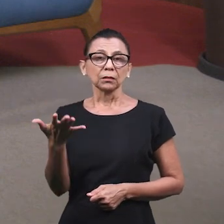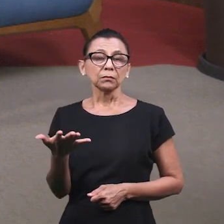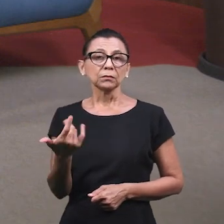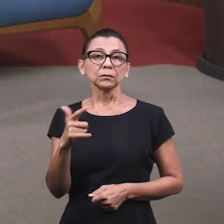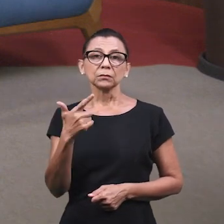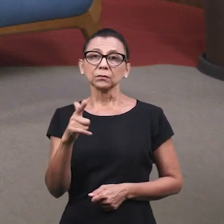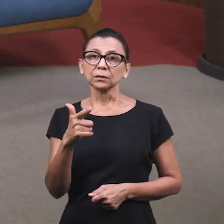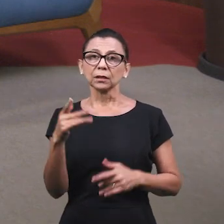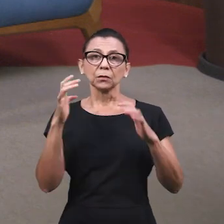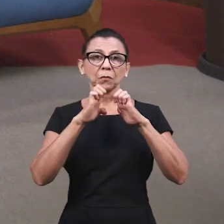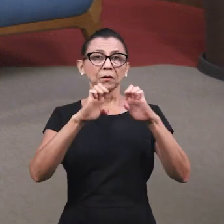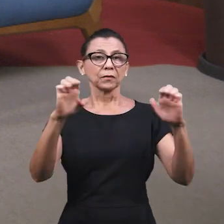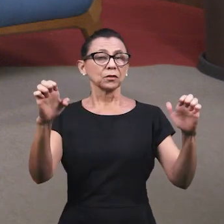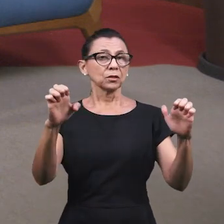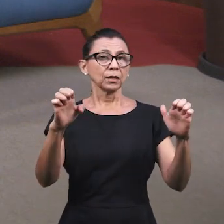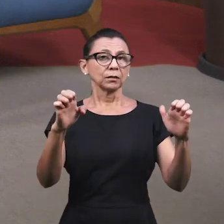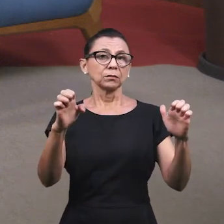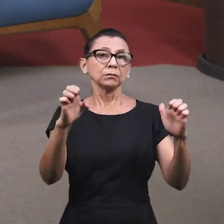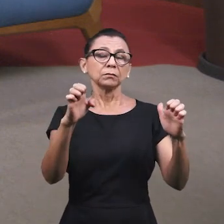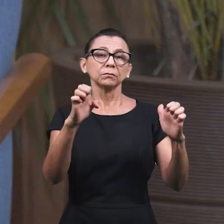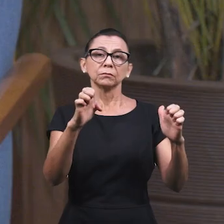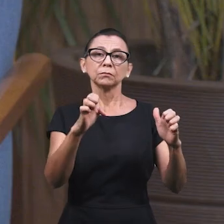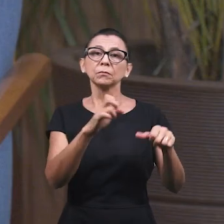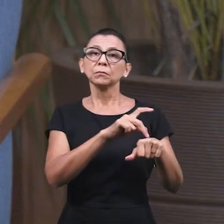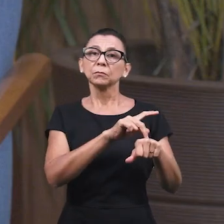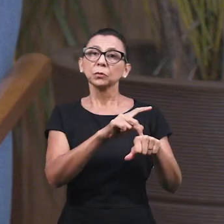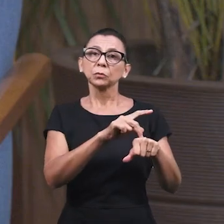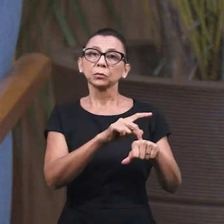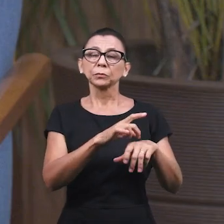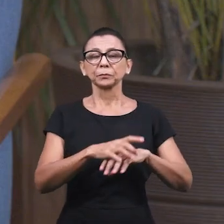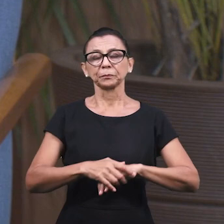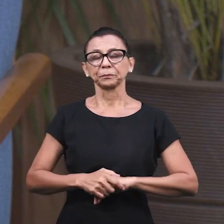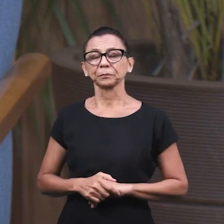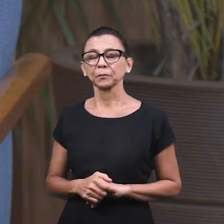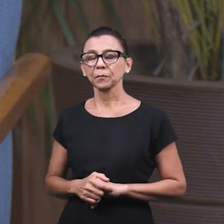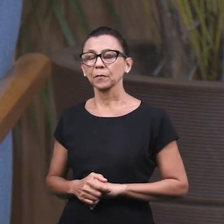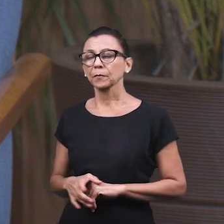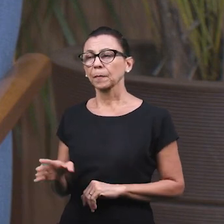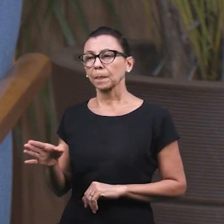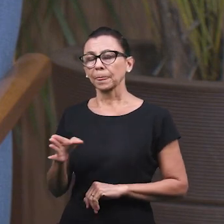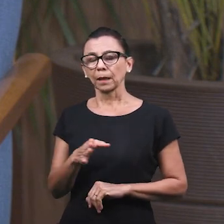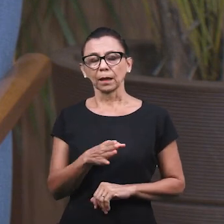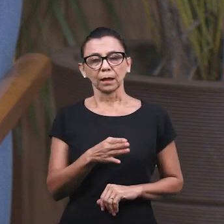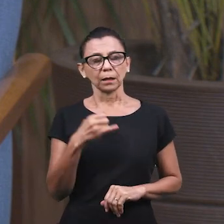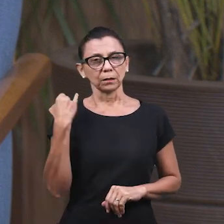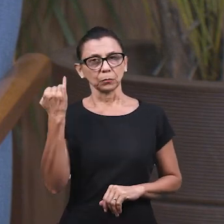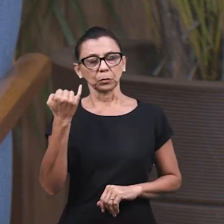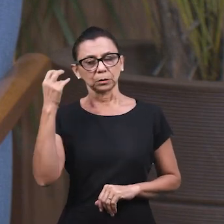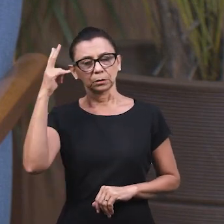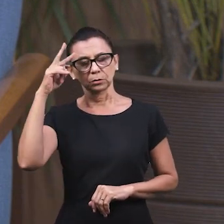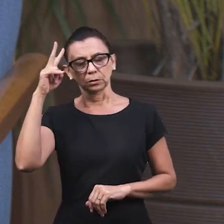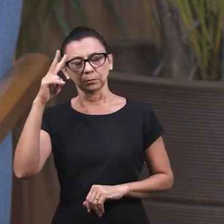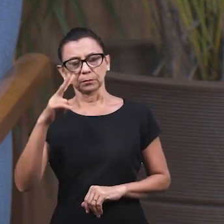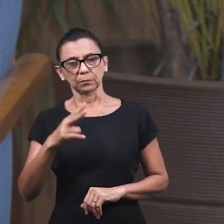clair. C'est important de rappeler que ce message prêché par l'apôtre Pierre,